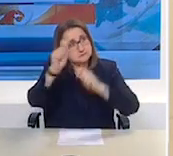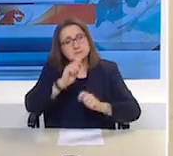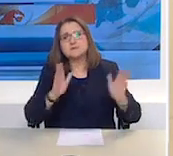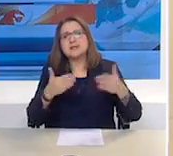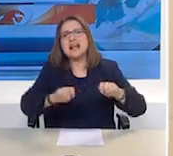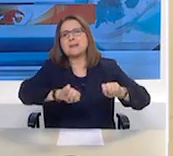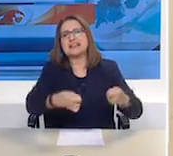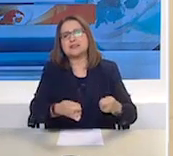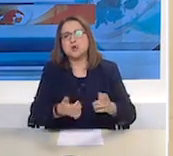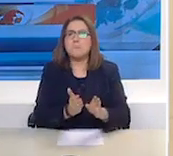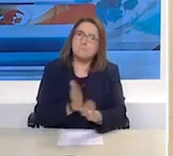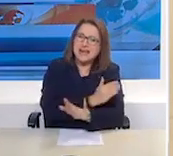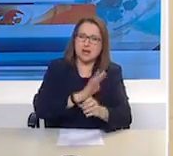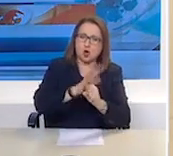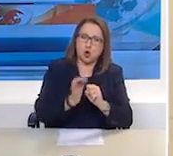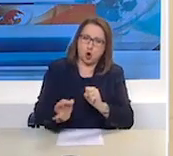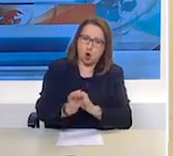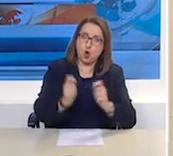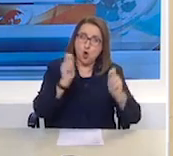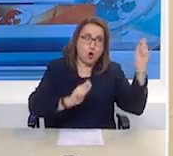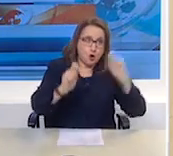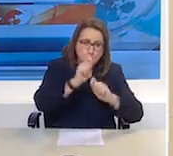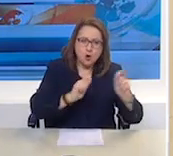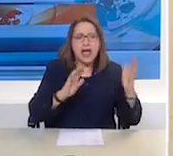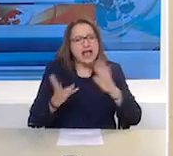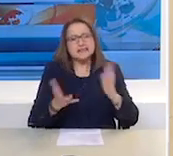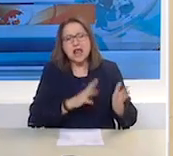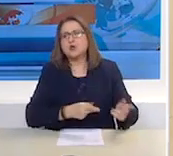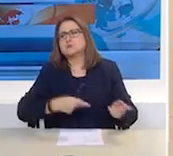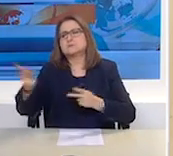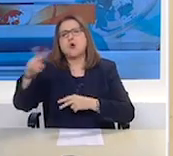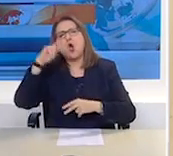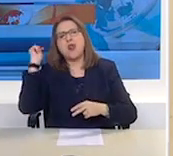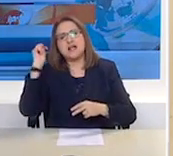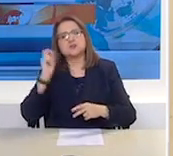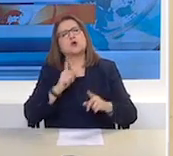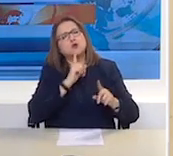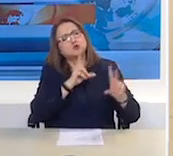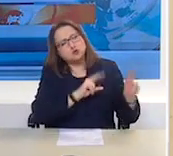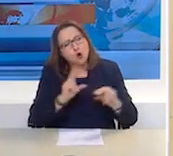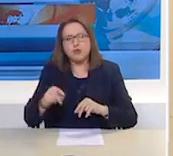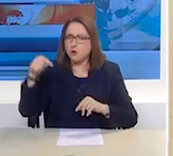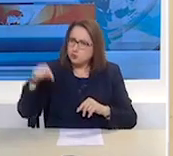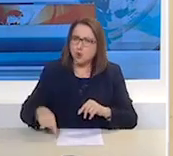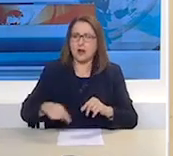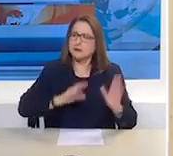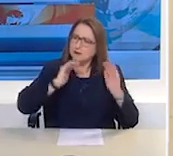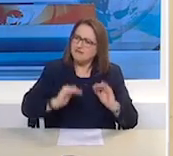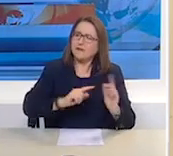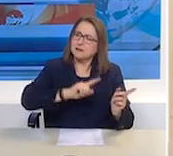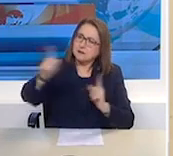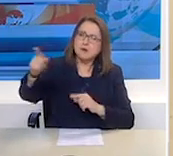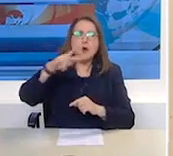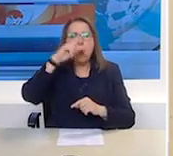στην κανονικότητα. Τα τακτικά, τα επίγοντα και έκτακτα περιστατικά αντιμετωπίζονται από το ΟΝΑΣΙΟ και βεβαίως